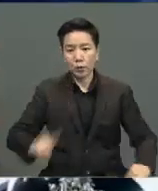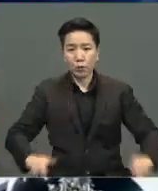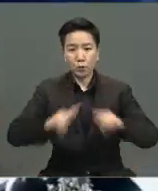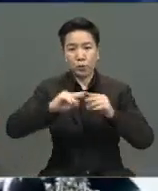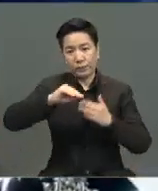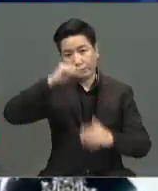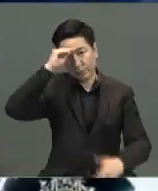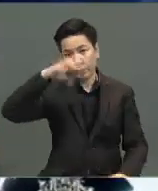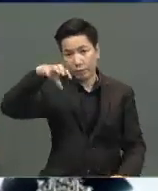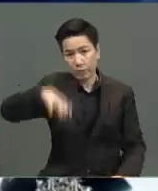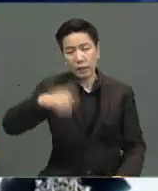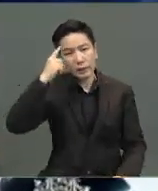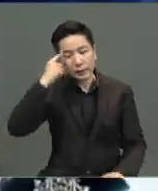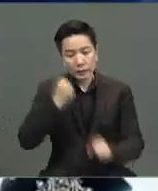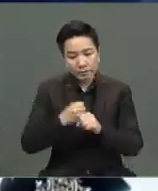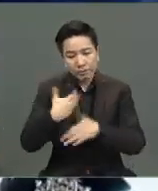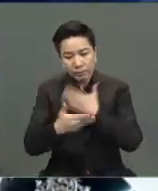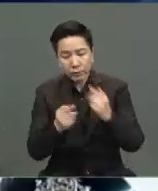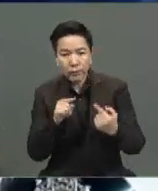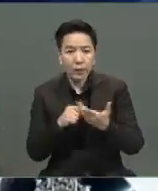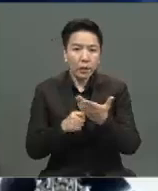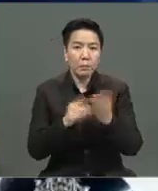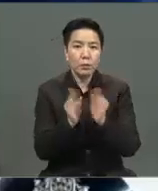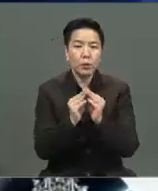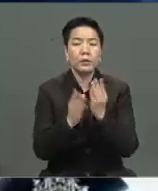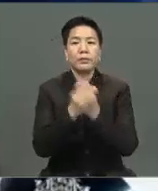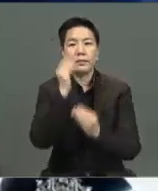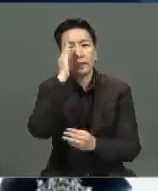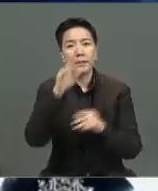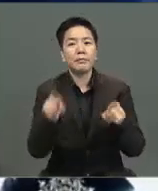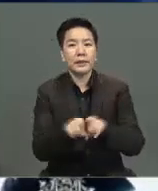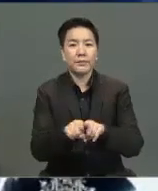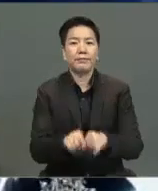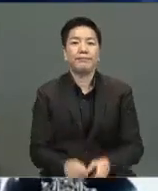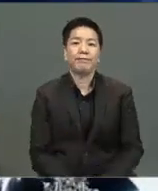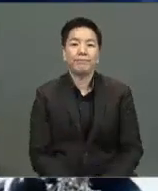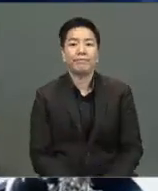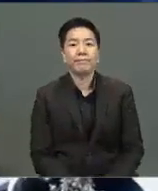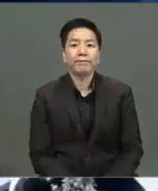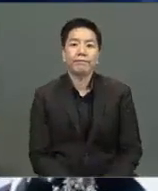การหรือว่าสท.นั้นไปพิจารณาเพื่อนำเข้าการประชุมในสัปดาห์หน้าเช่นเดียวกันครับ